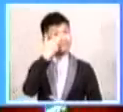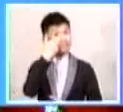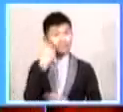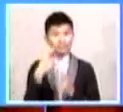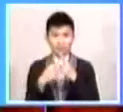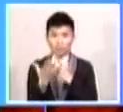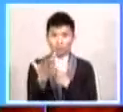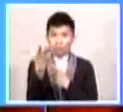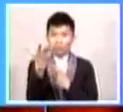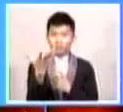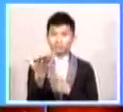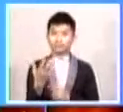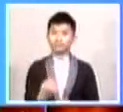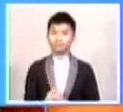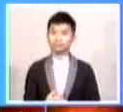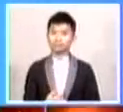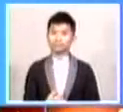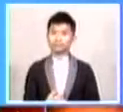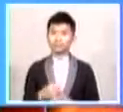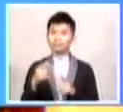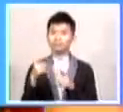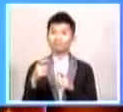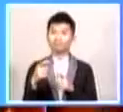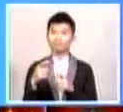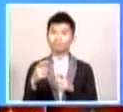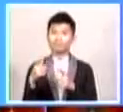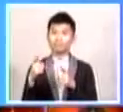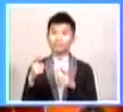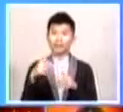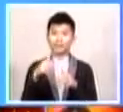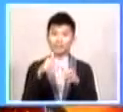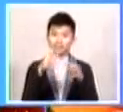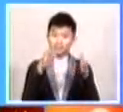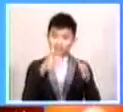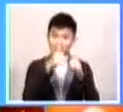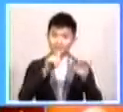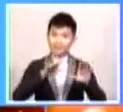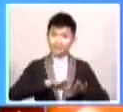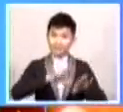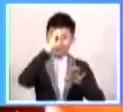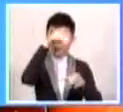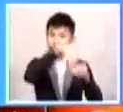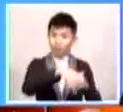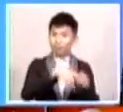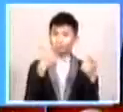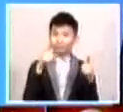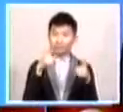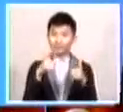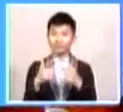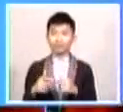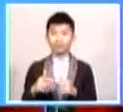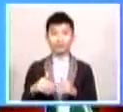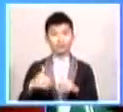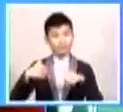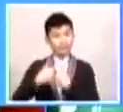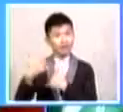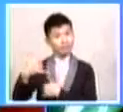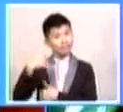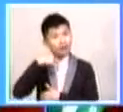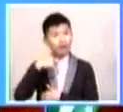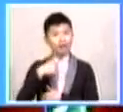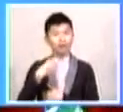多不是传统上投票给民进党的人，他们告诉我，台湾